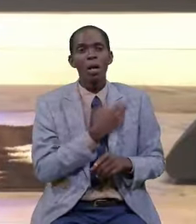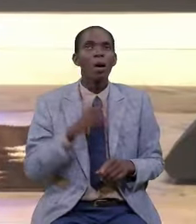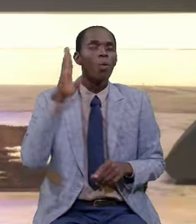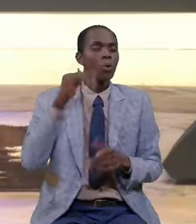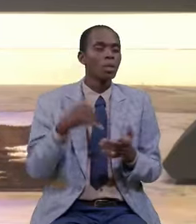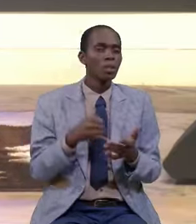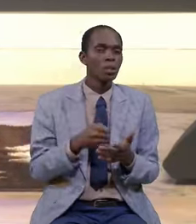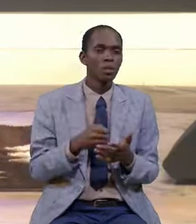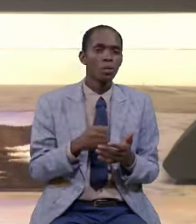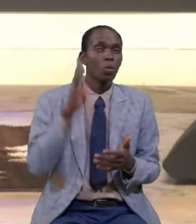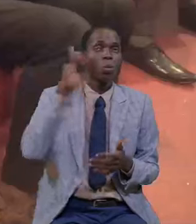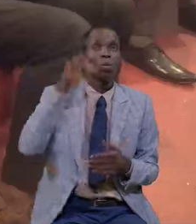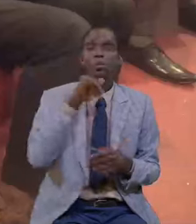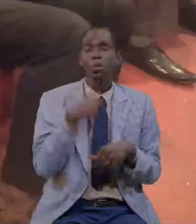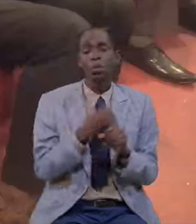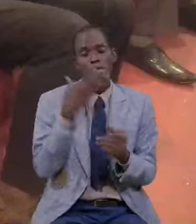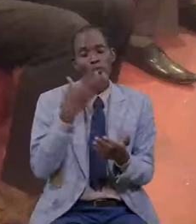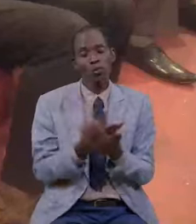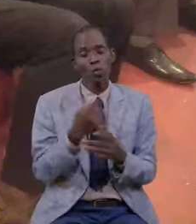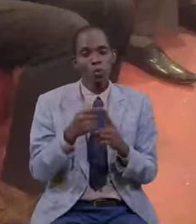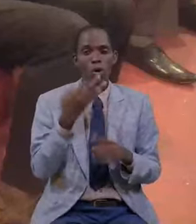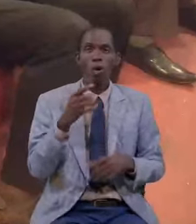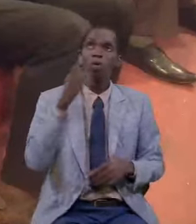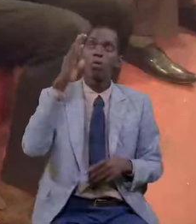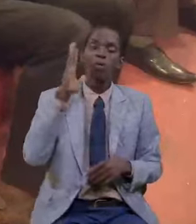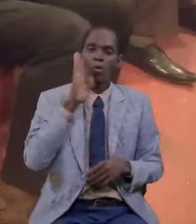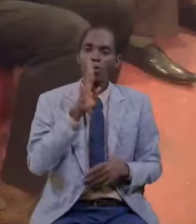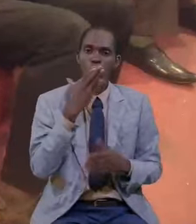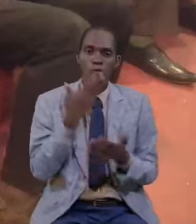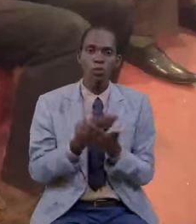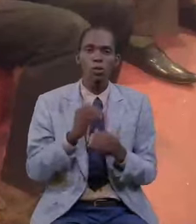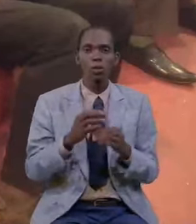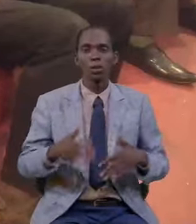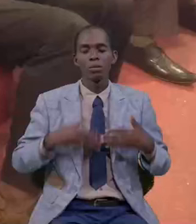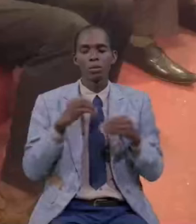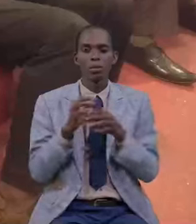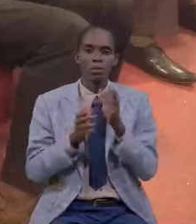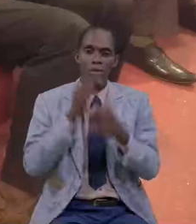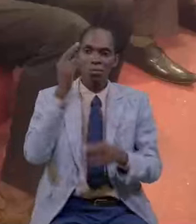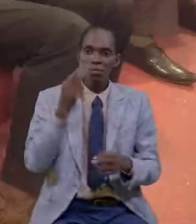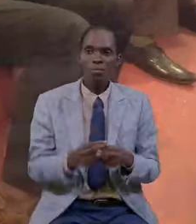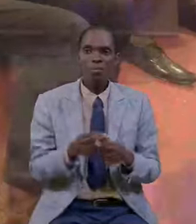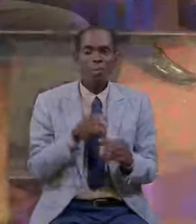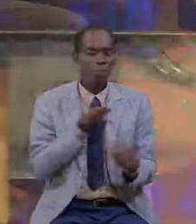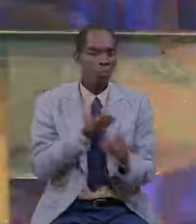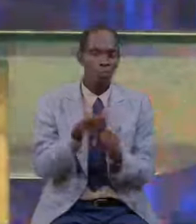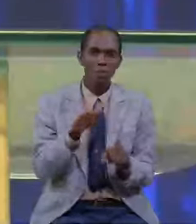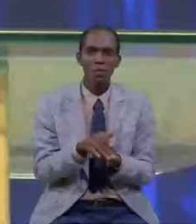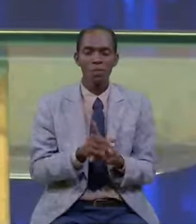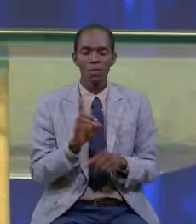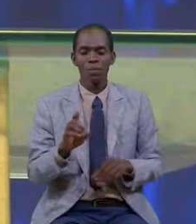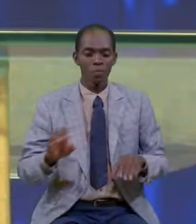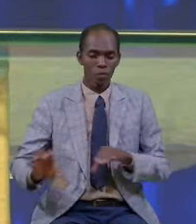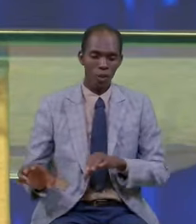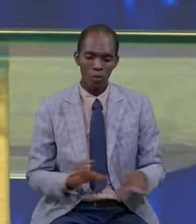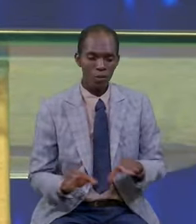La parole de Dieu sera exécutée dans votre vie ce soir. L'accomplissement de la parole. La parole accomplie dans votre vie. La parole